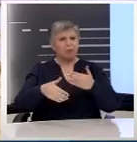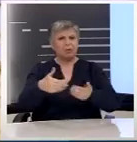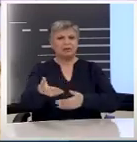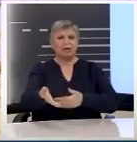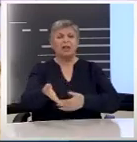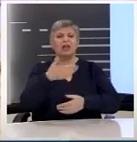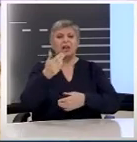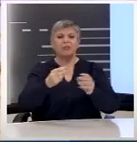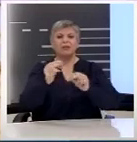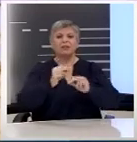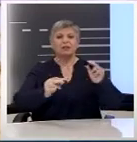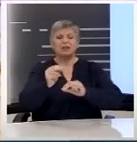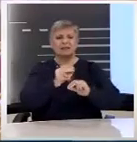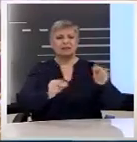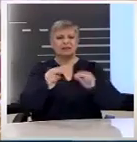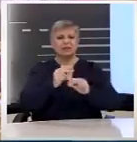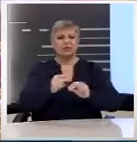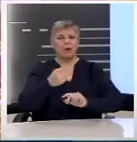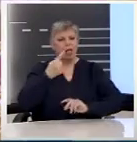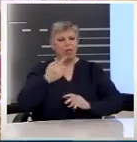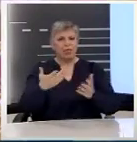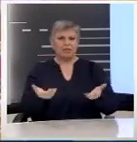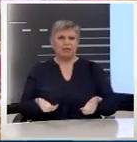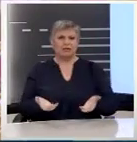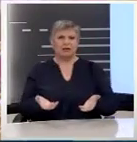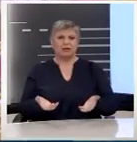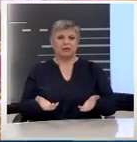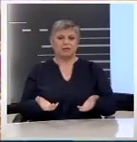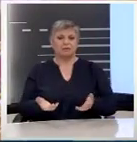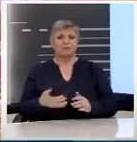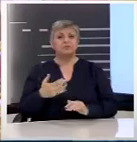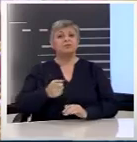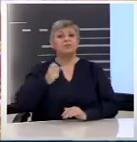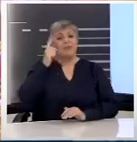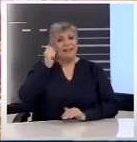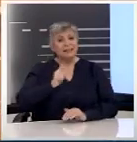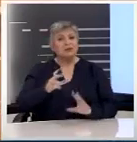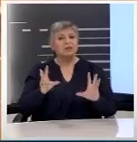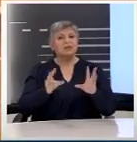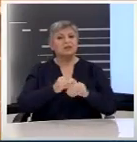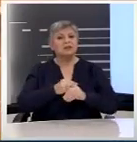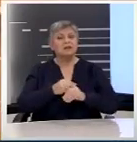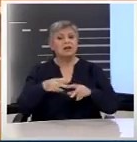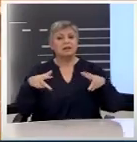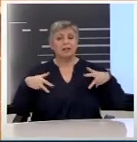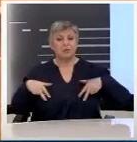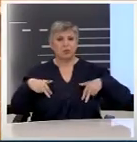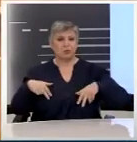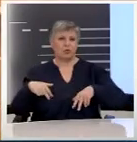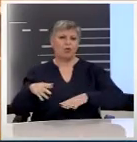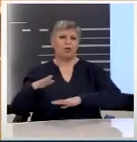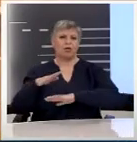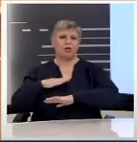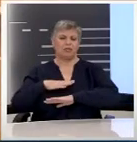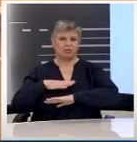ανασκευάσετε. Σας παρακαλώ πάρα πολύ. Με συγχωρείτε, κύριε Υπουργέ. Για τον Υπουργό και βουλευτή τον κύριο Καμένο, είχε αρμοδιότητα να